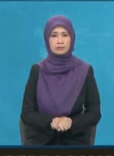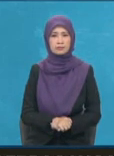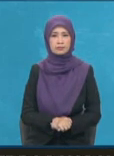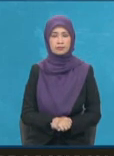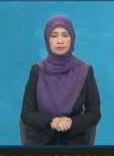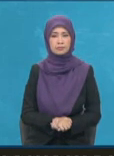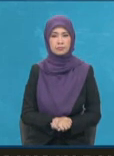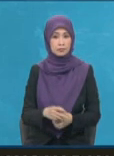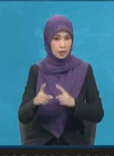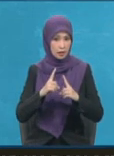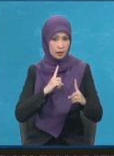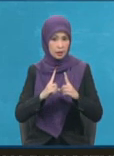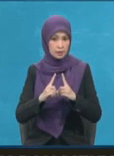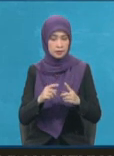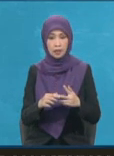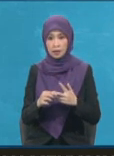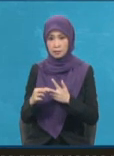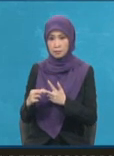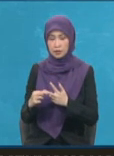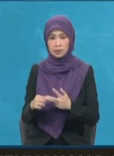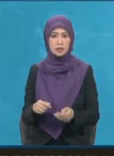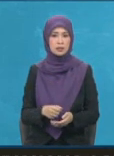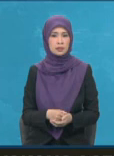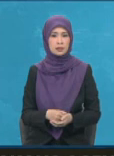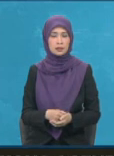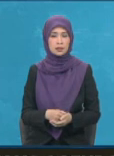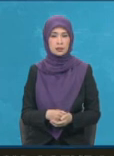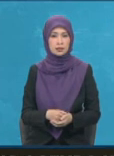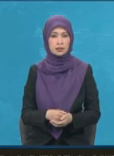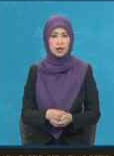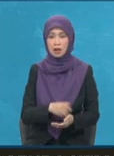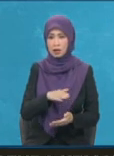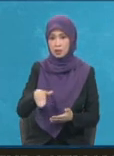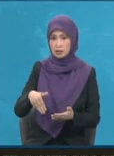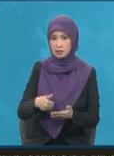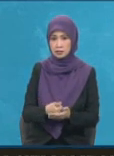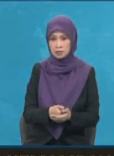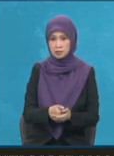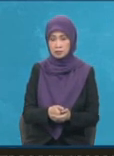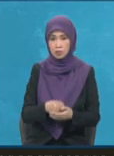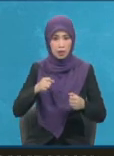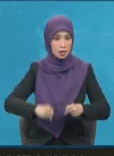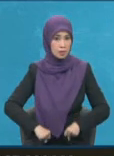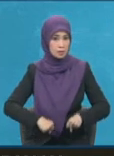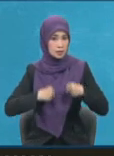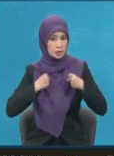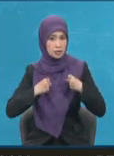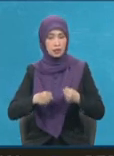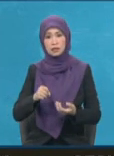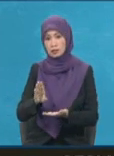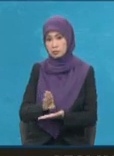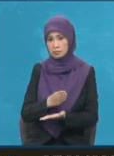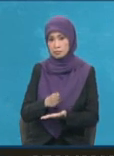ditengahkan dalam forum termasuk kepentingan penggunaan teknologi dalam semua bidang termasuk olah bidang kesehatan pernikahan